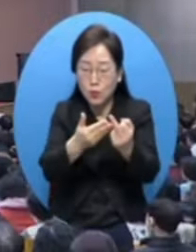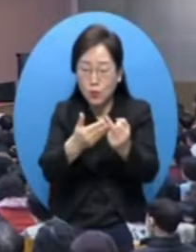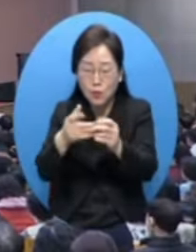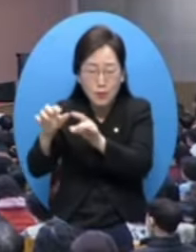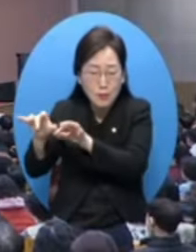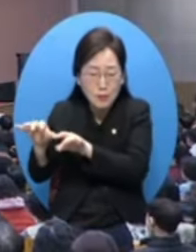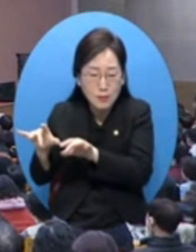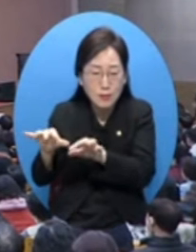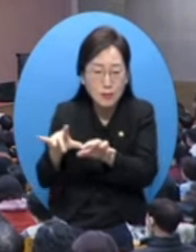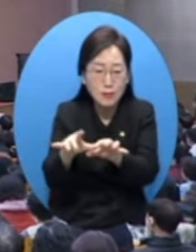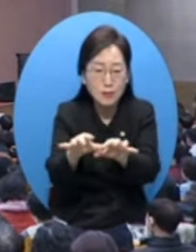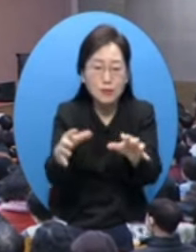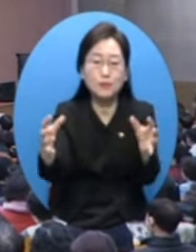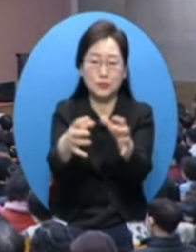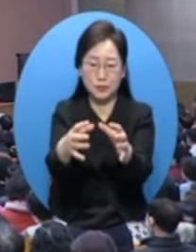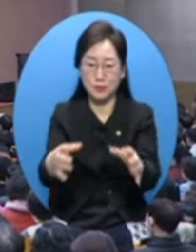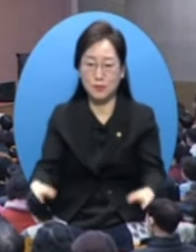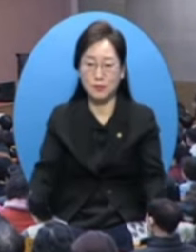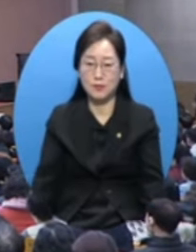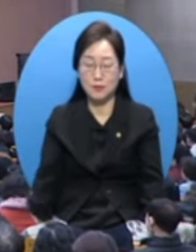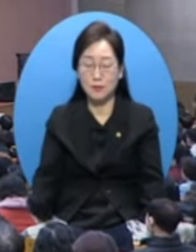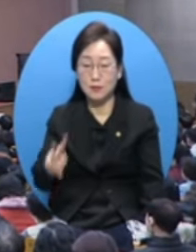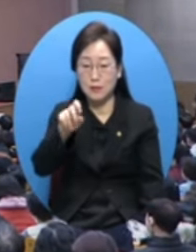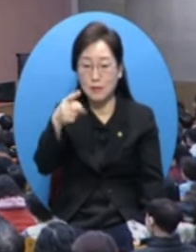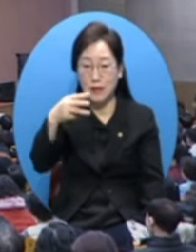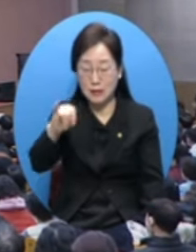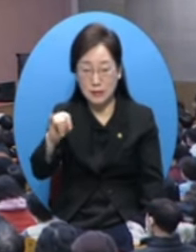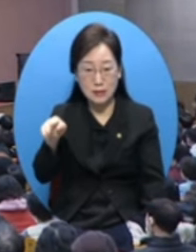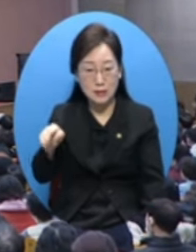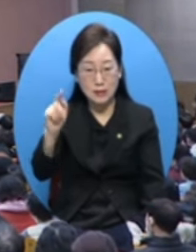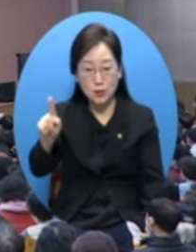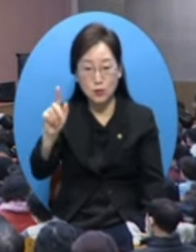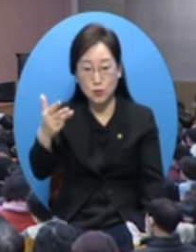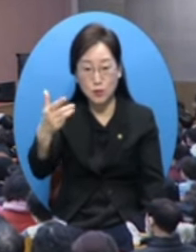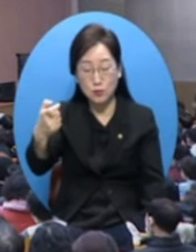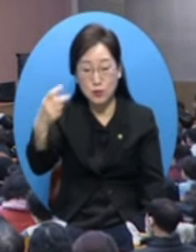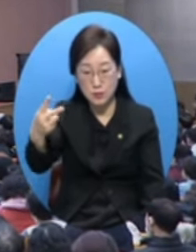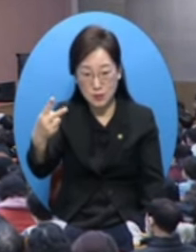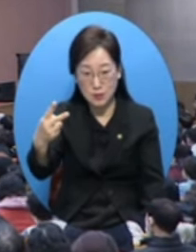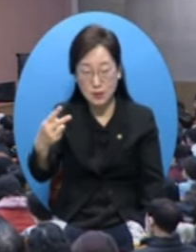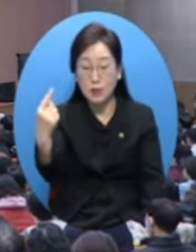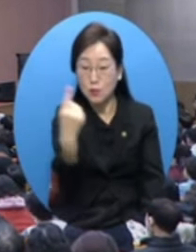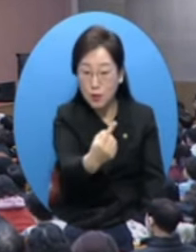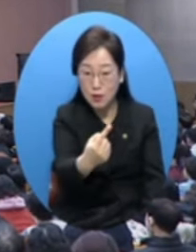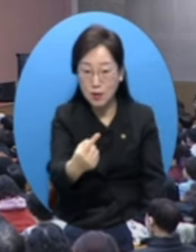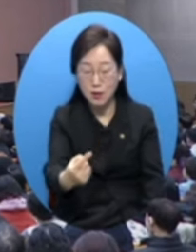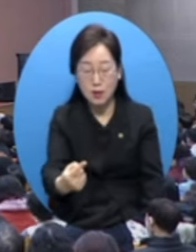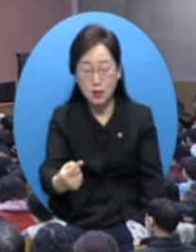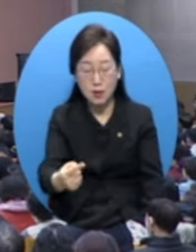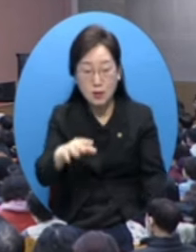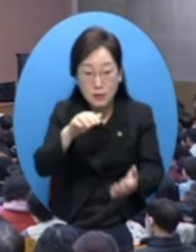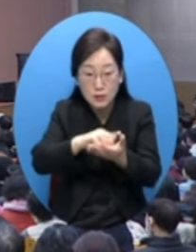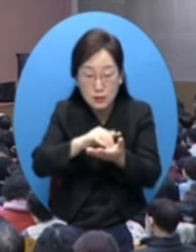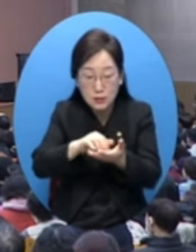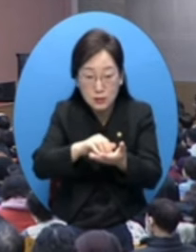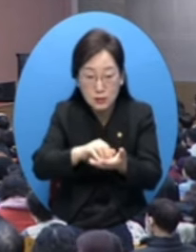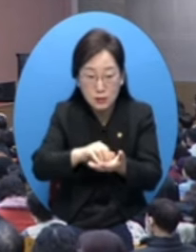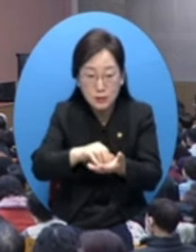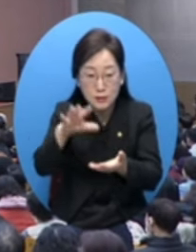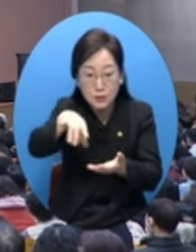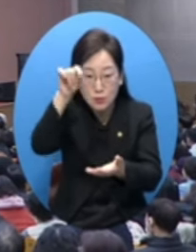저들이 거처를 옮기게 되었습니다. 마리안네가 1962년 소록도에 왔을 때 한센병 환자들의 숫자가 약 6,000명에